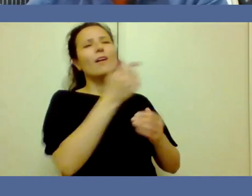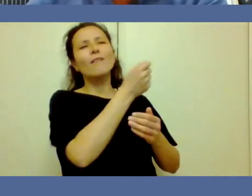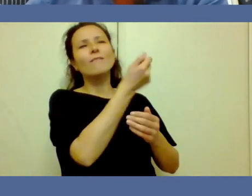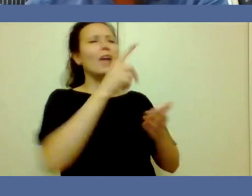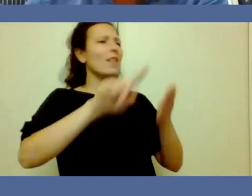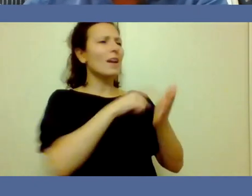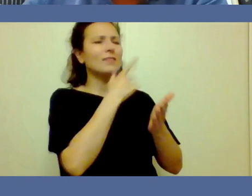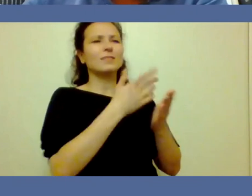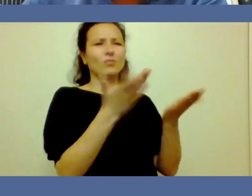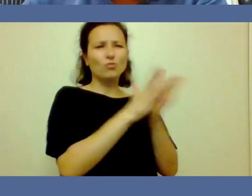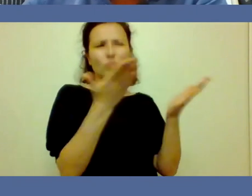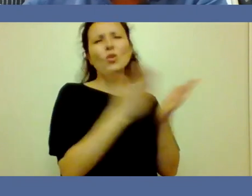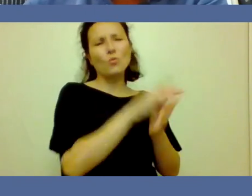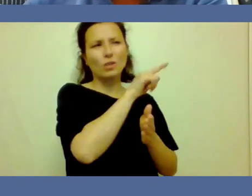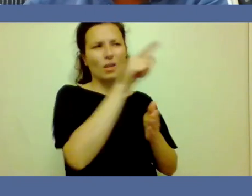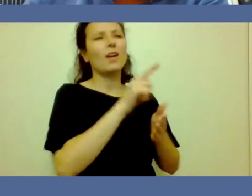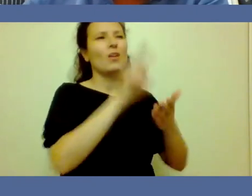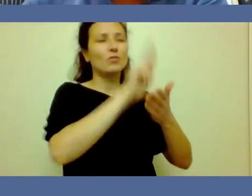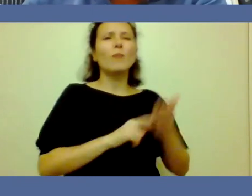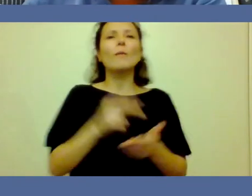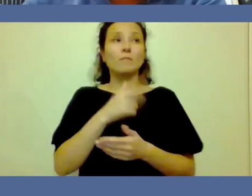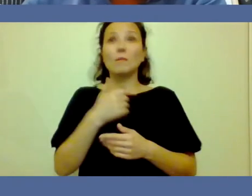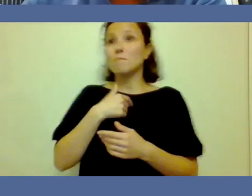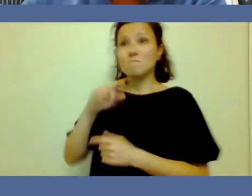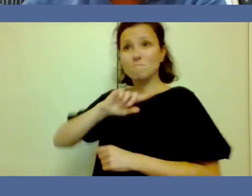kiedyś, na domówce.